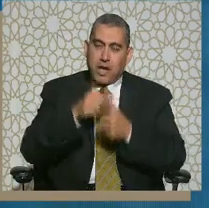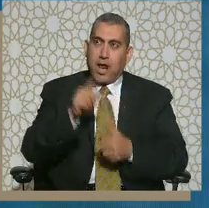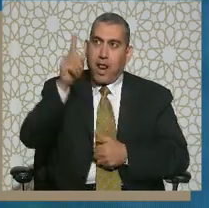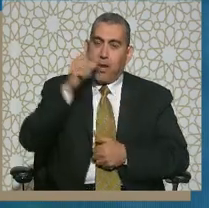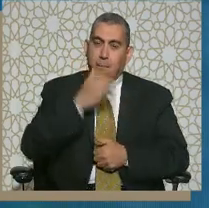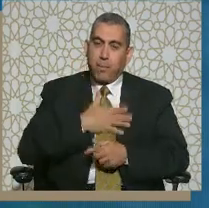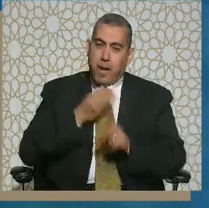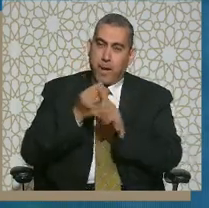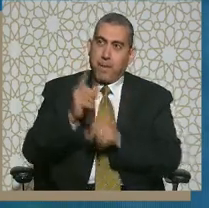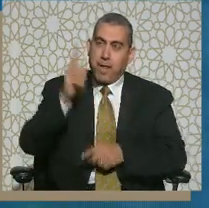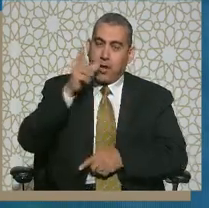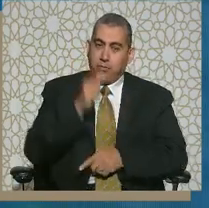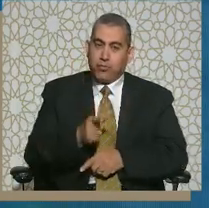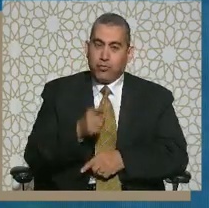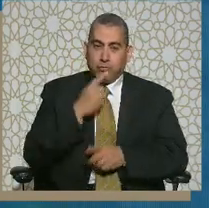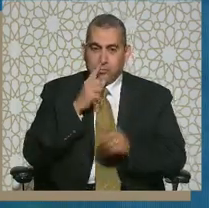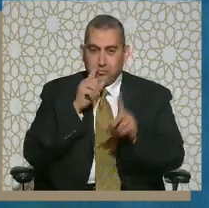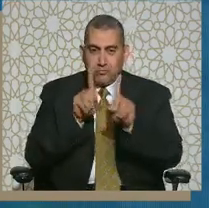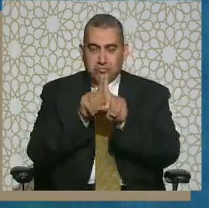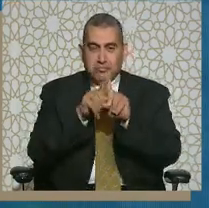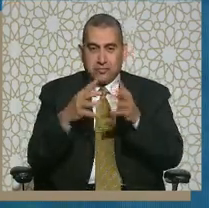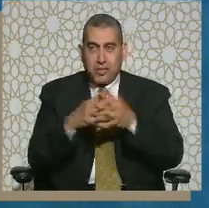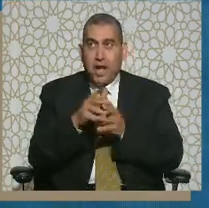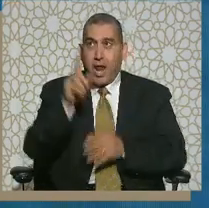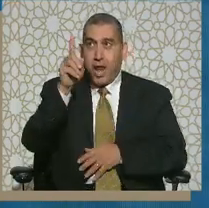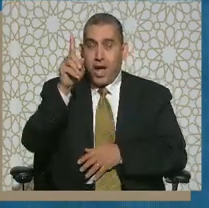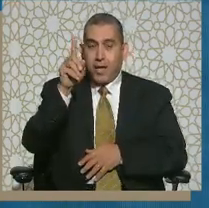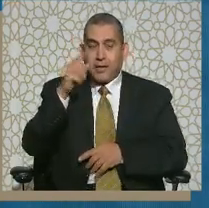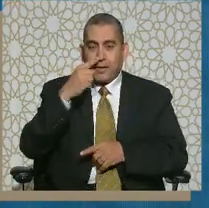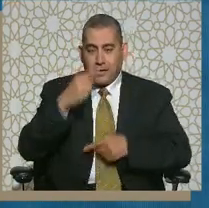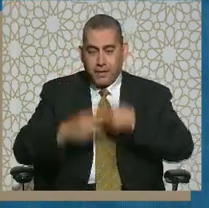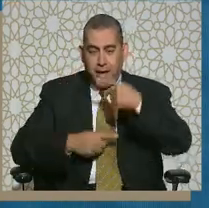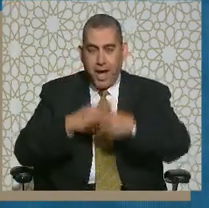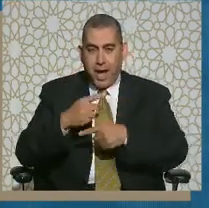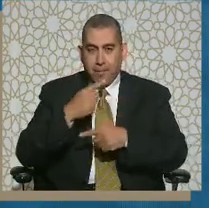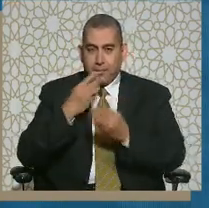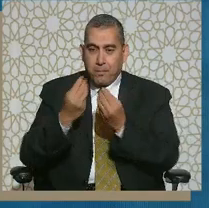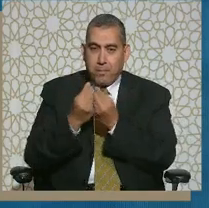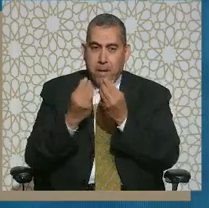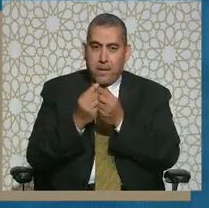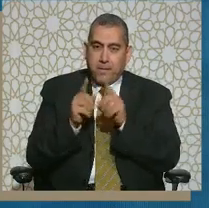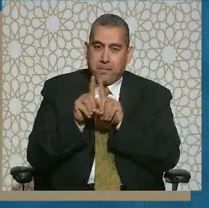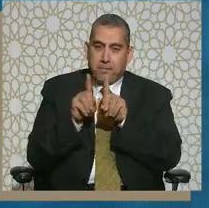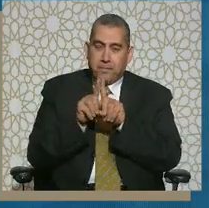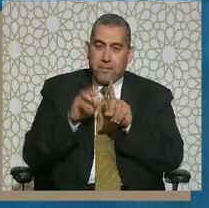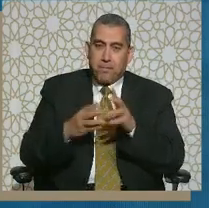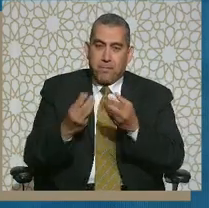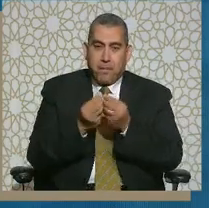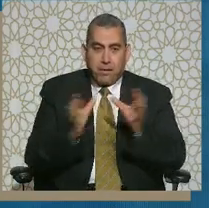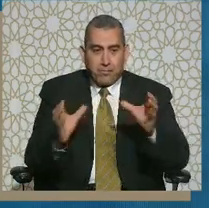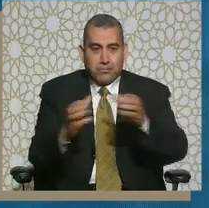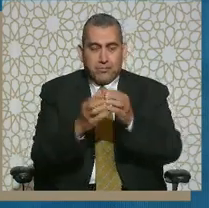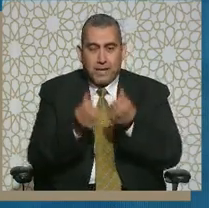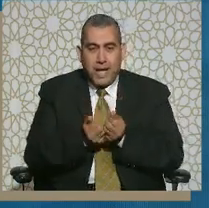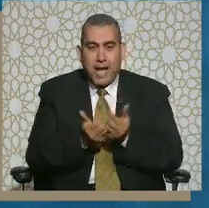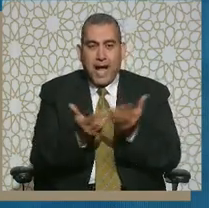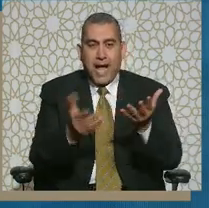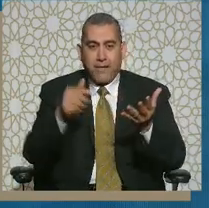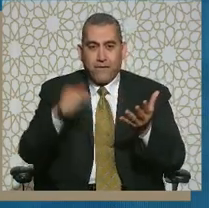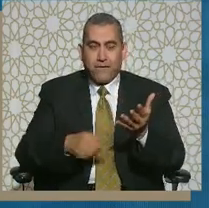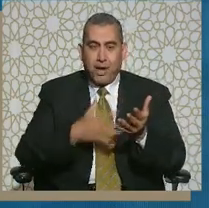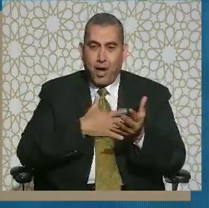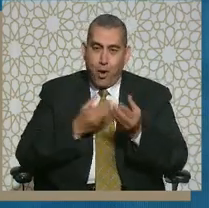عشان ناتن بان الله دائما يانسنا بانه هو يجمعنا على خير وعلى